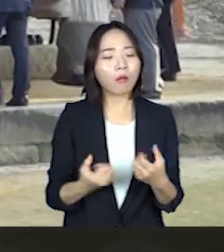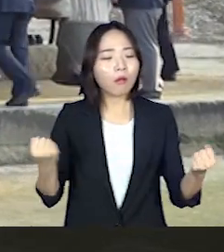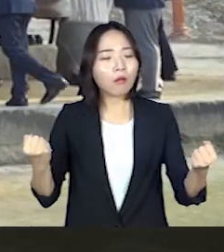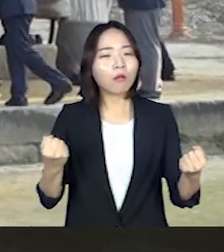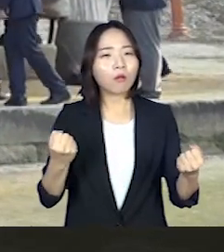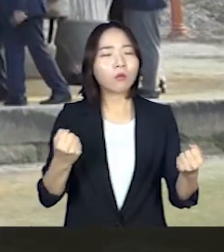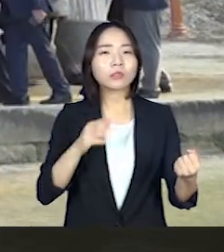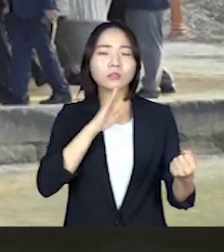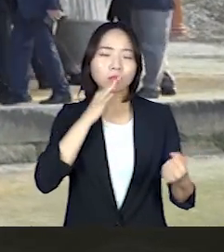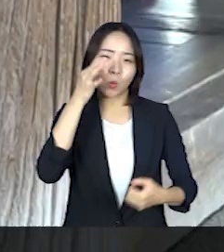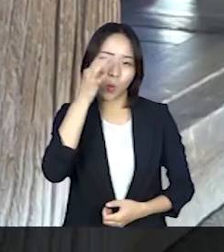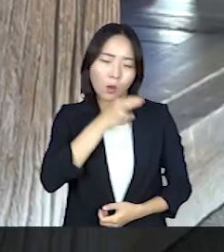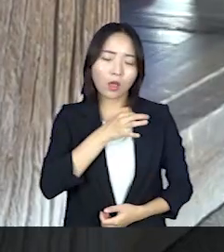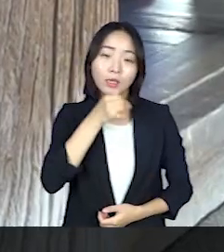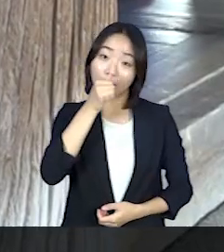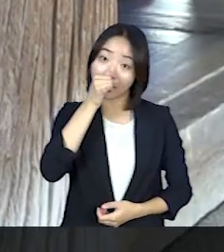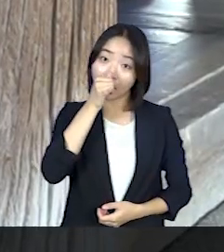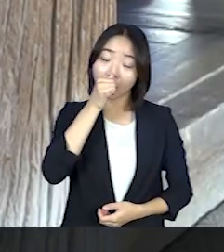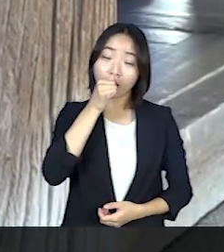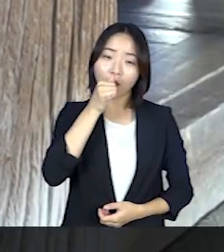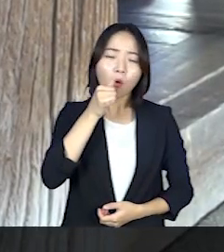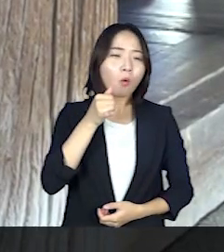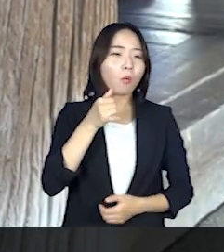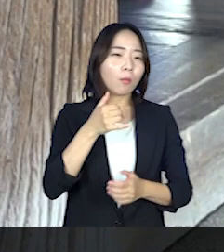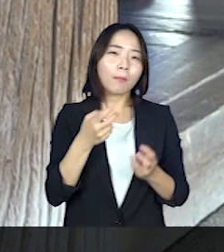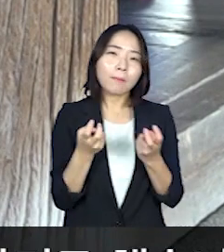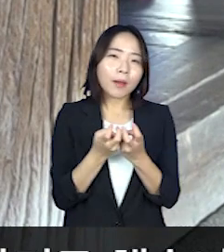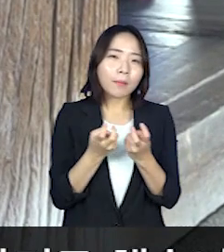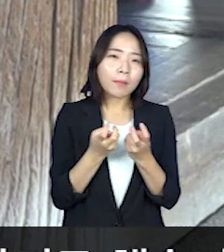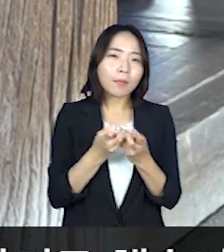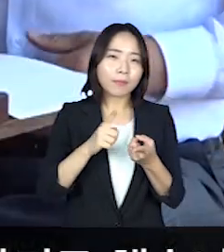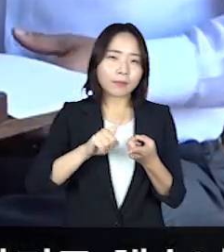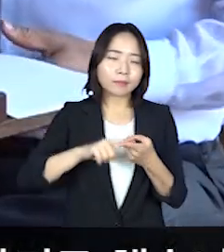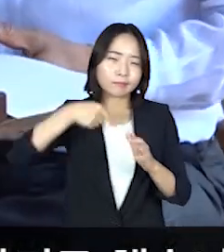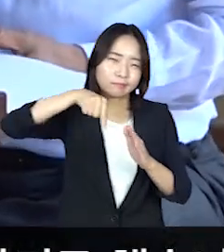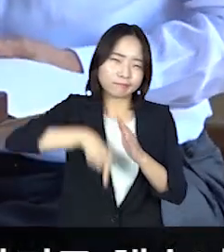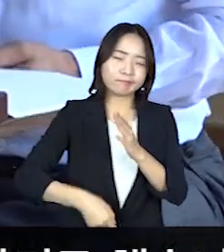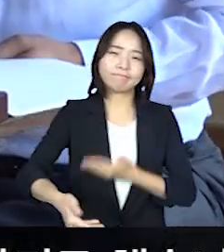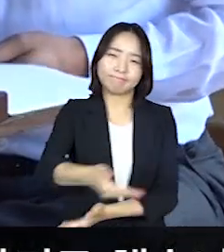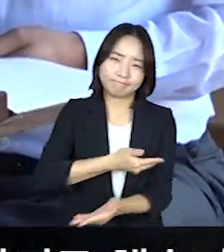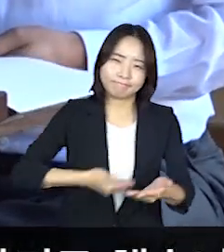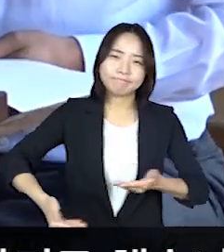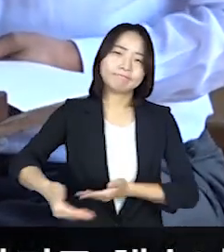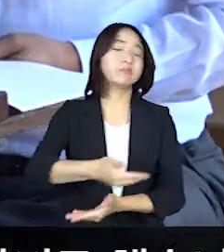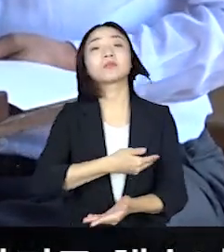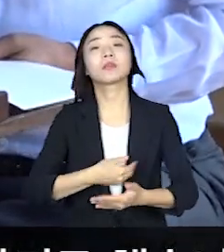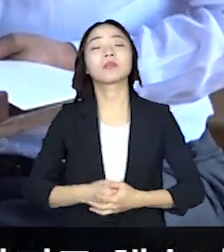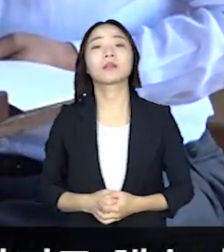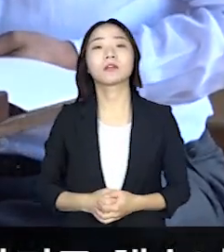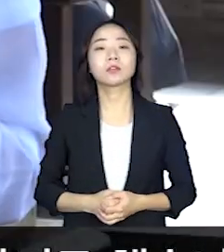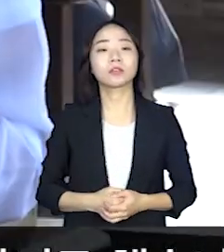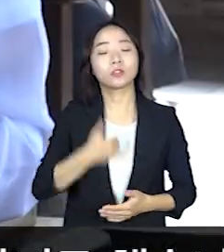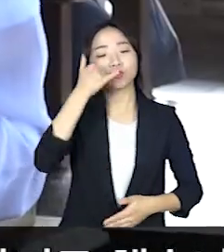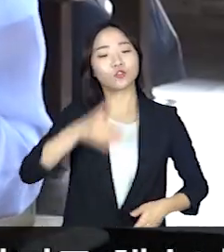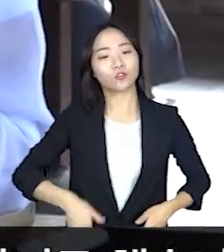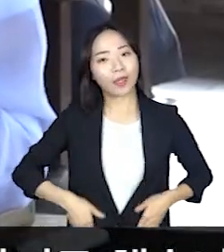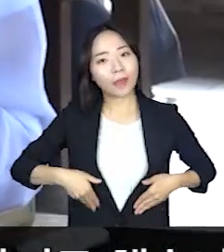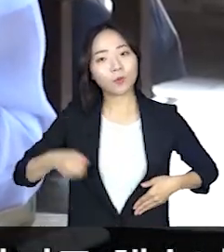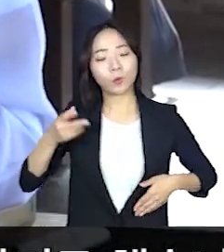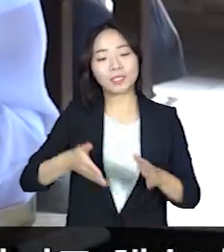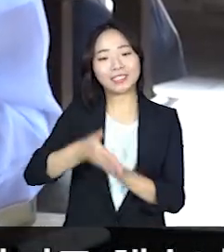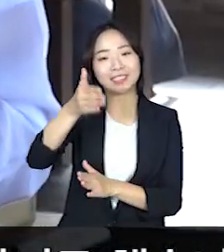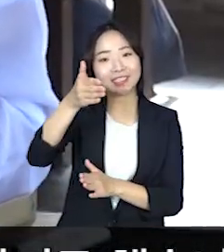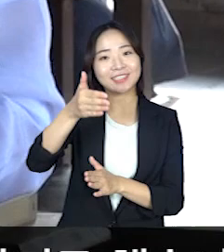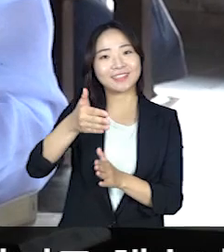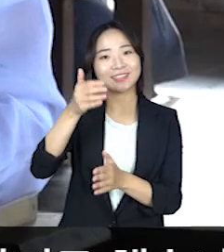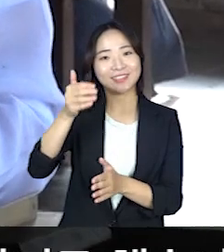광역지방정부의 자치분권 사전협의제가 실질적으로 효과를 거둘 수 있는 대응 방안에 대한 의견을 심도 있게 나누며 충남도와